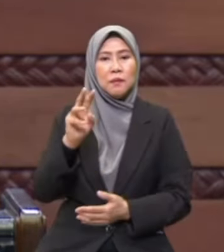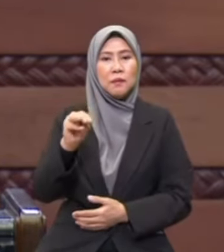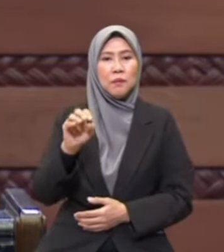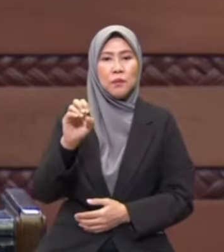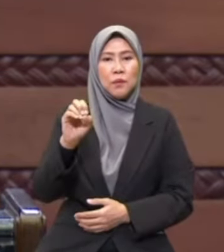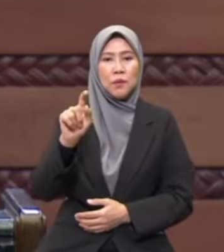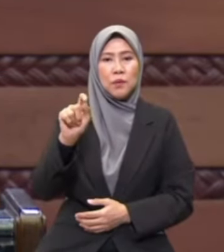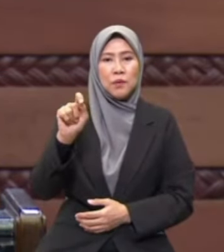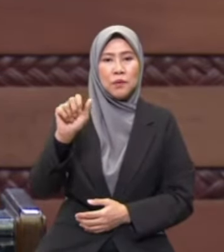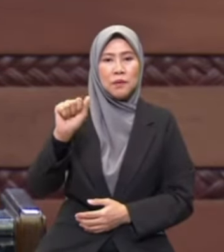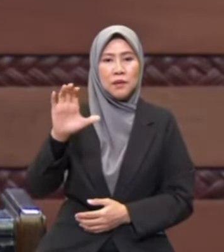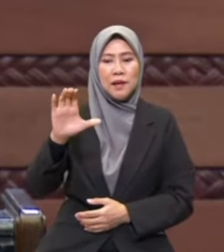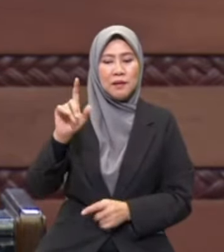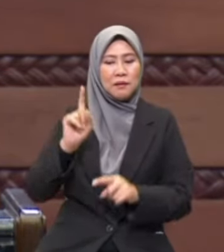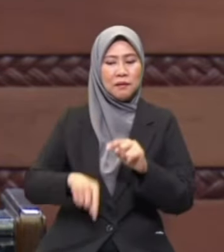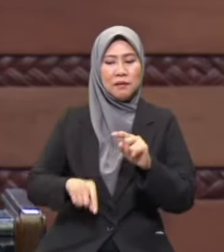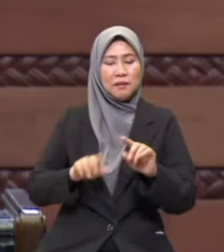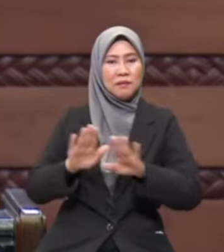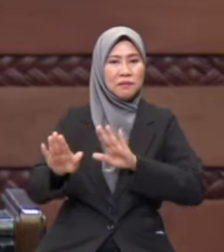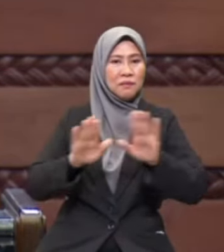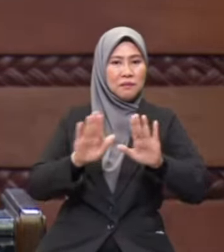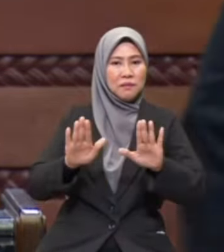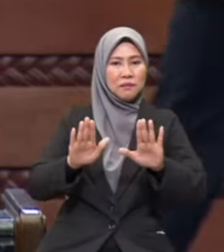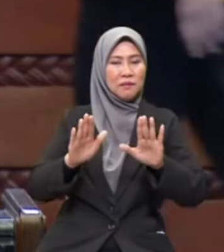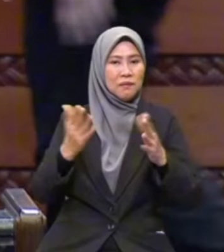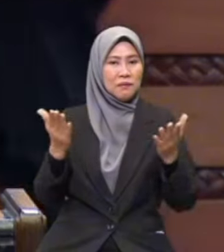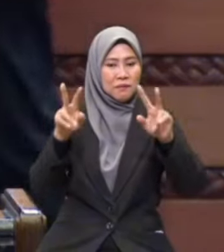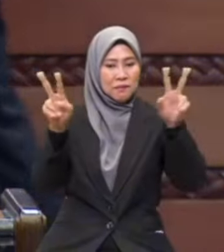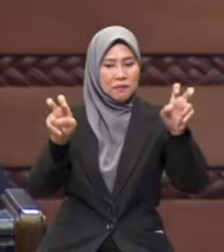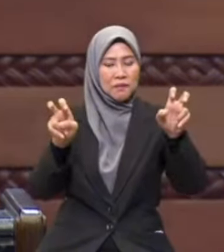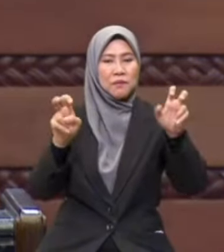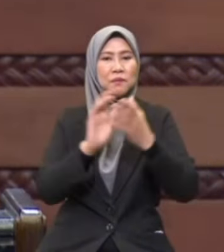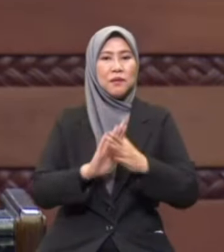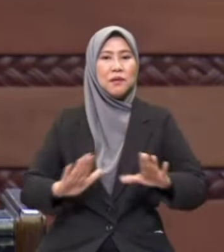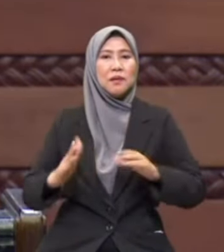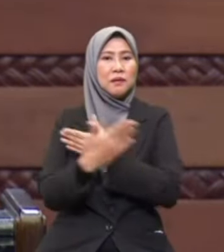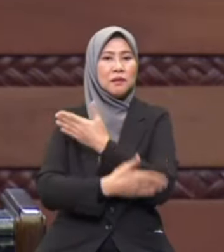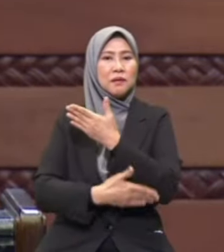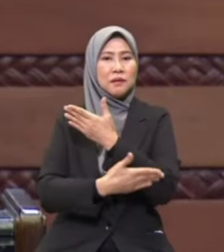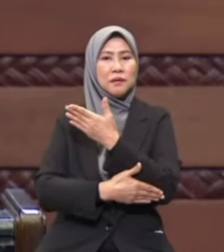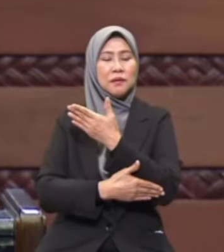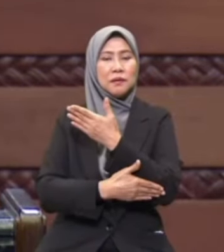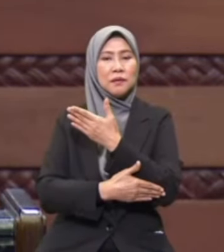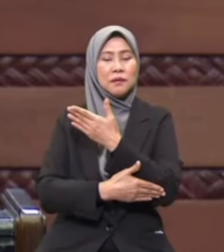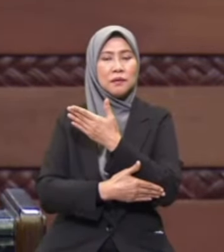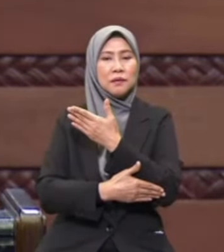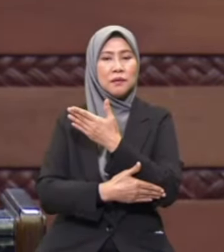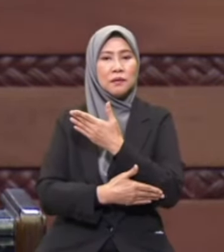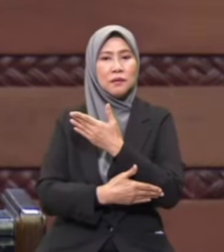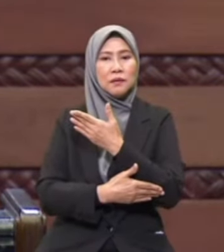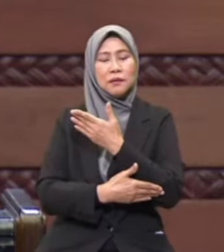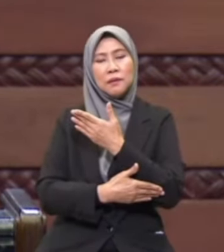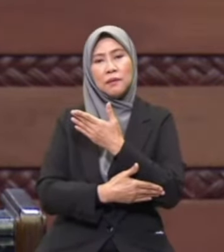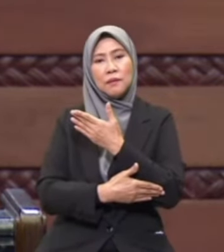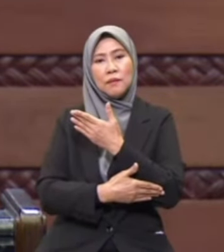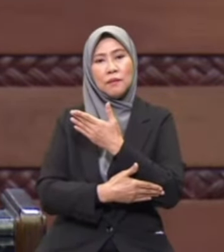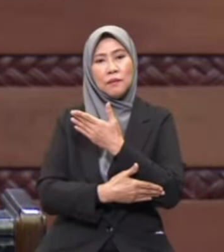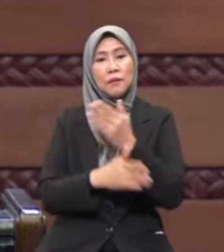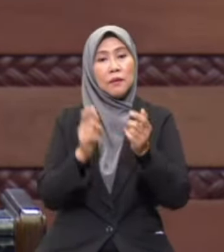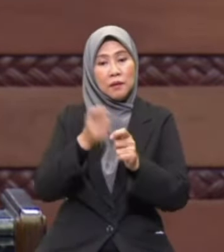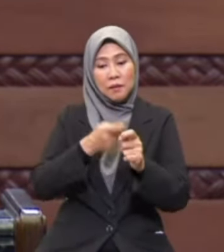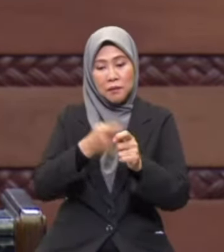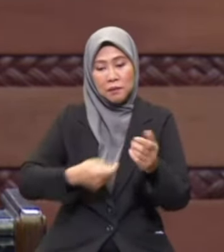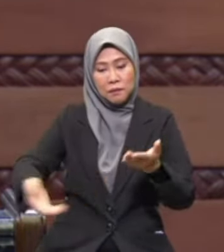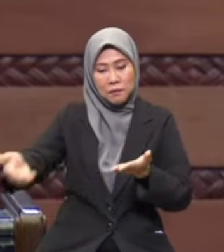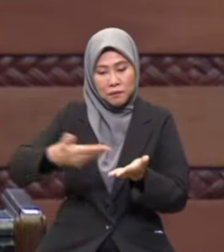kompromi dengan aspek keselamatan negara dan menantakkan supaya setiap permohonan